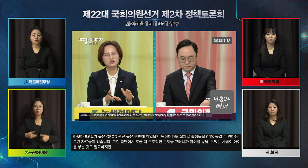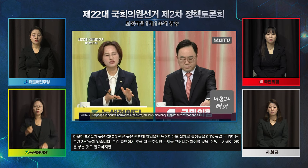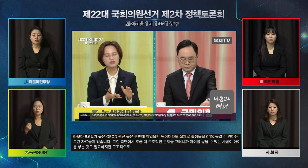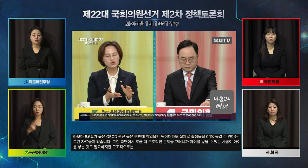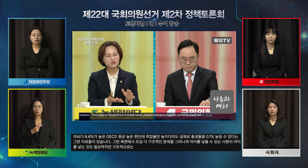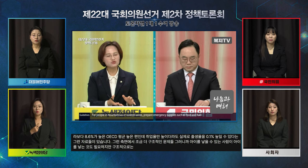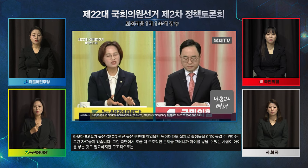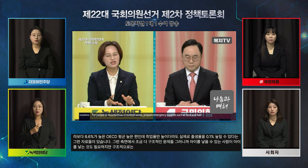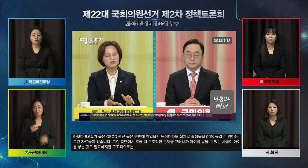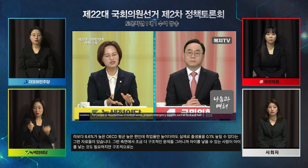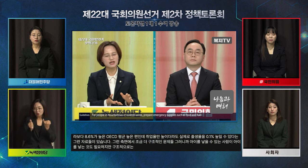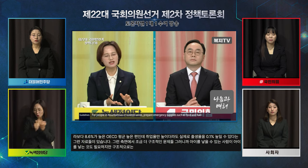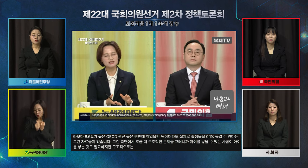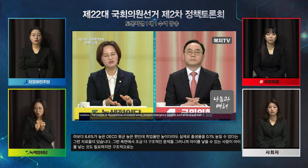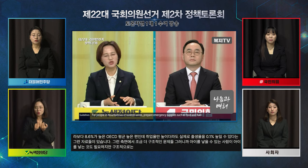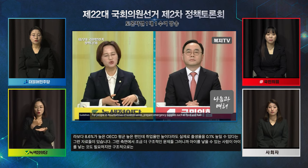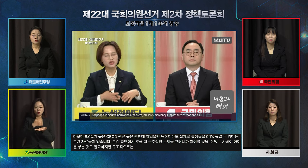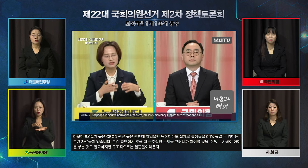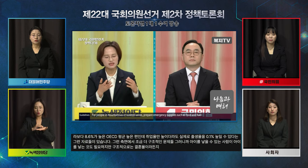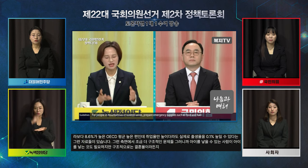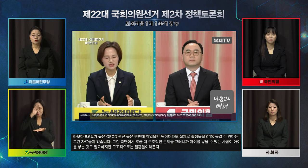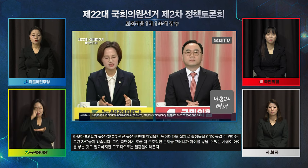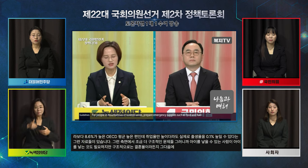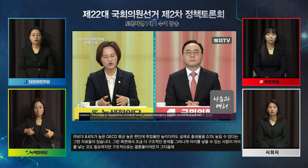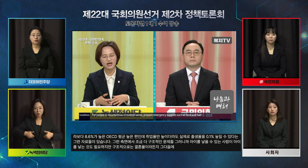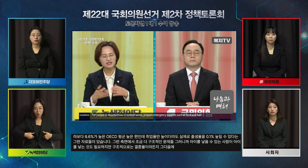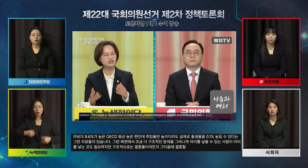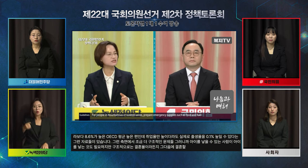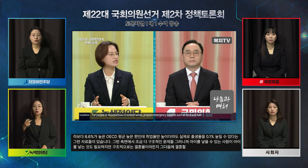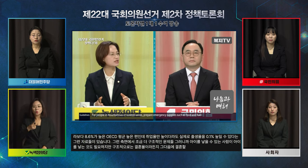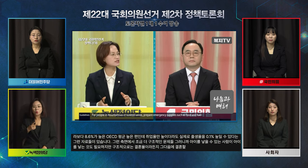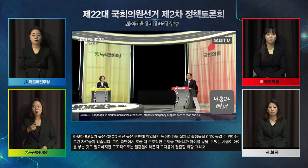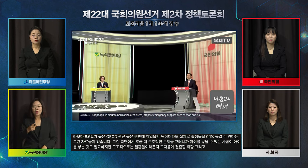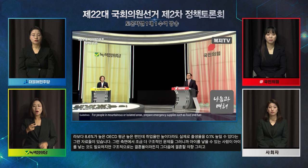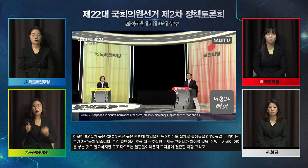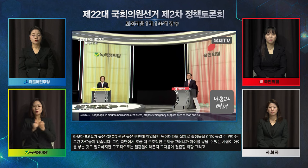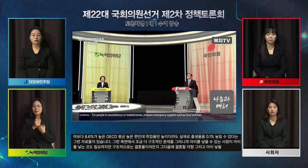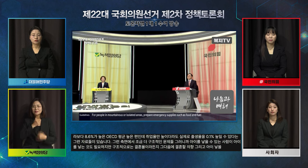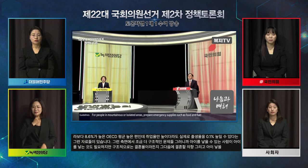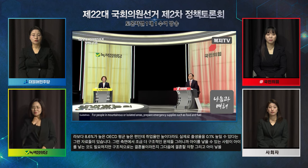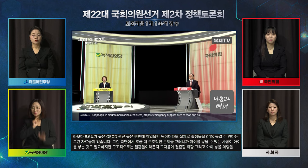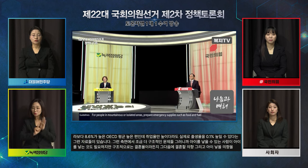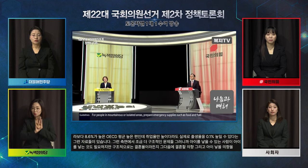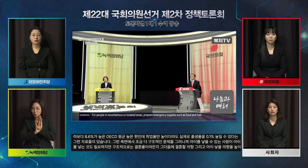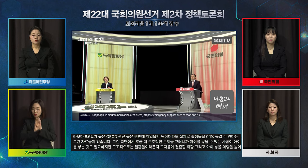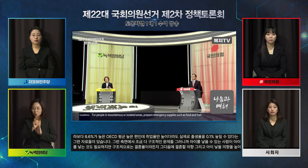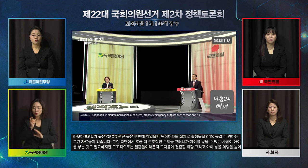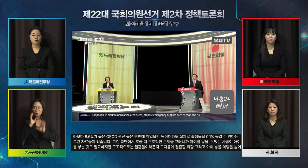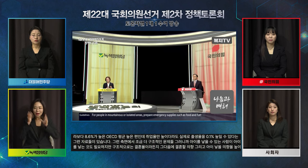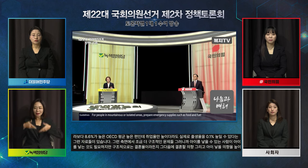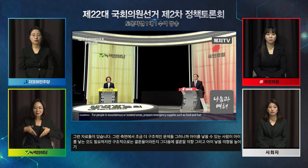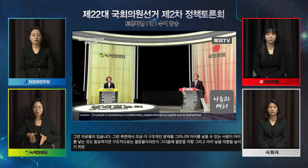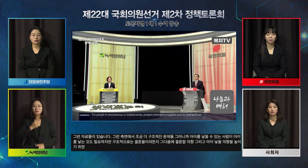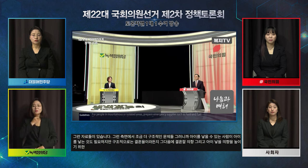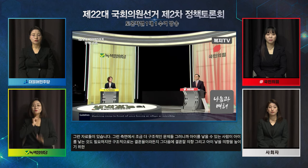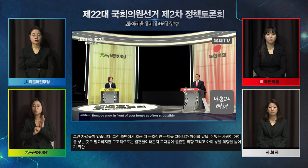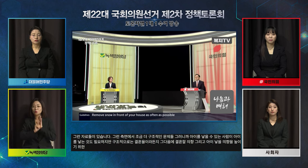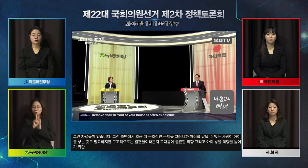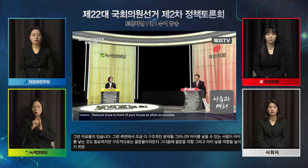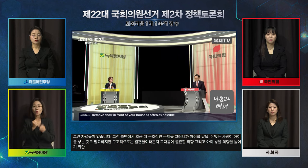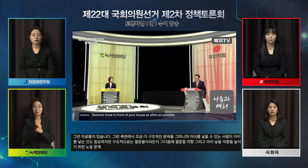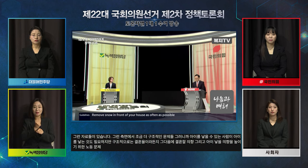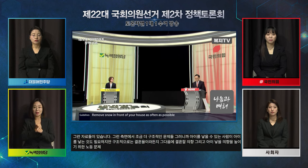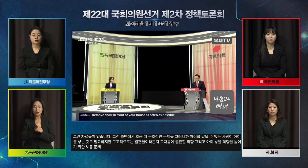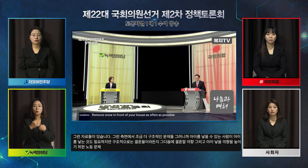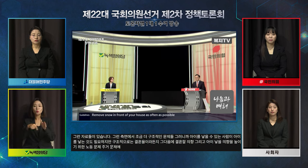결혼율이라든가 그다음에 결혼할 의향 그리고 아이 낳을 의향을 높이기 위한 노동 문제, 주거